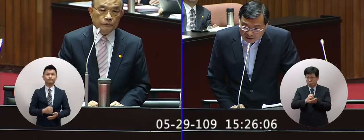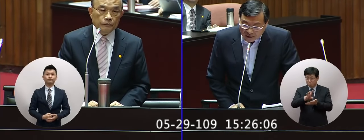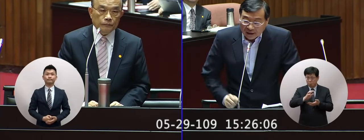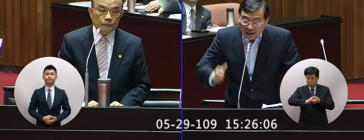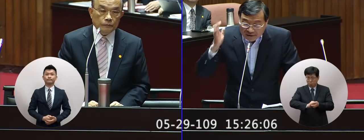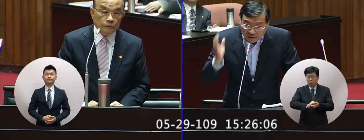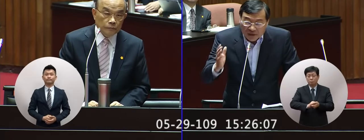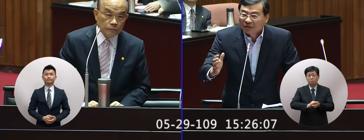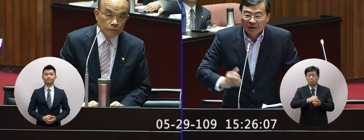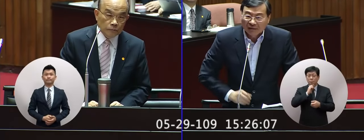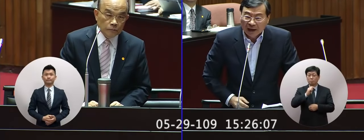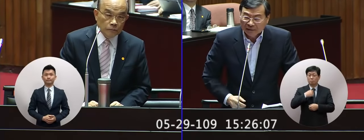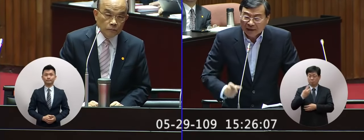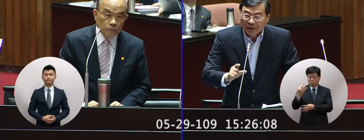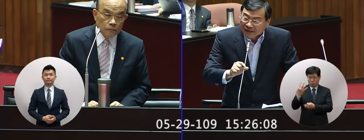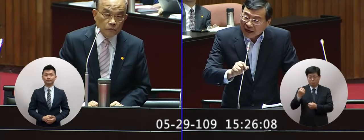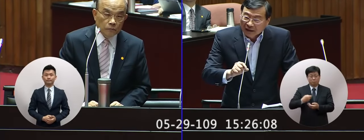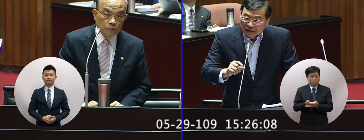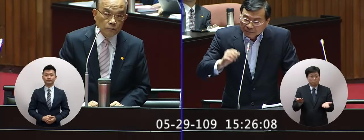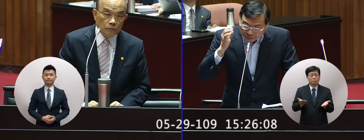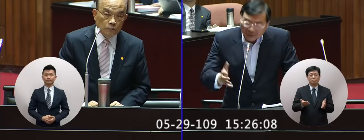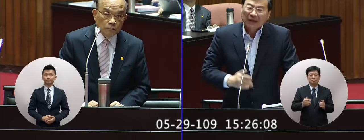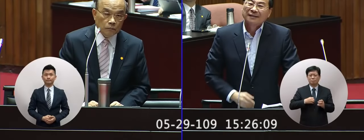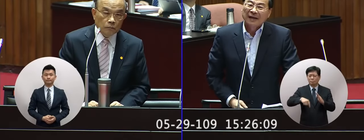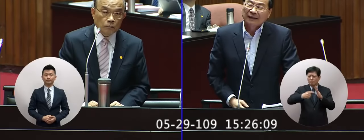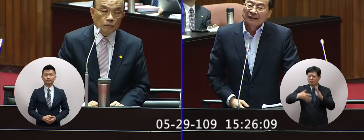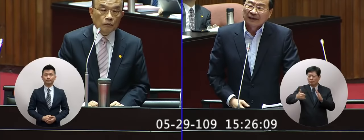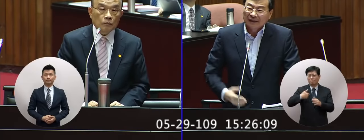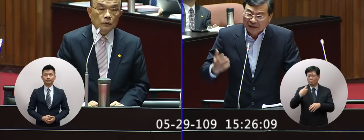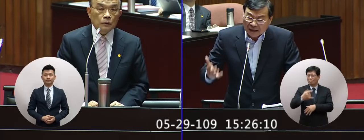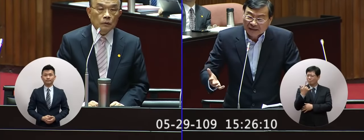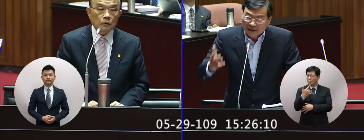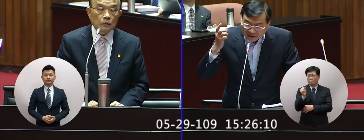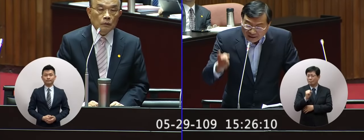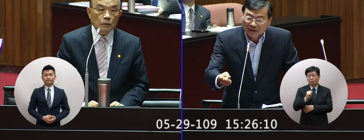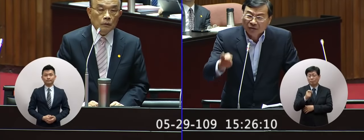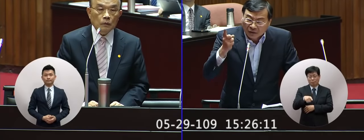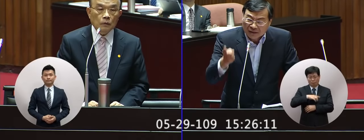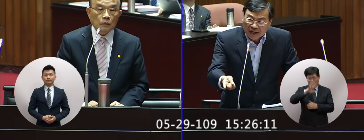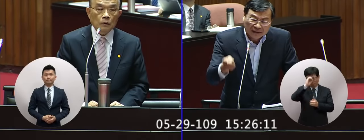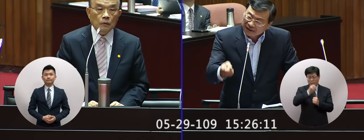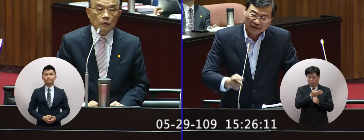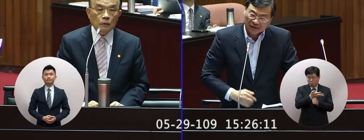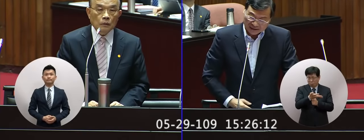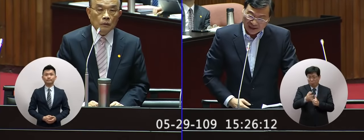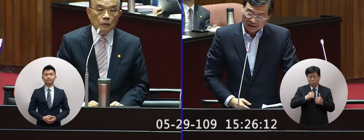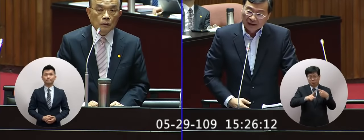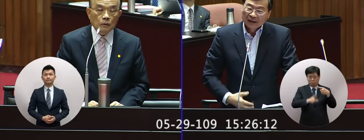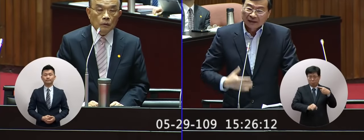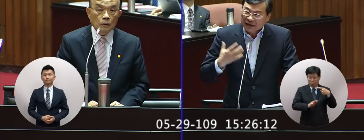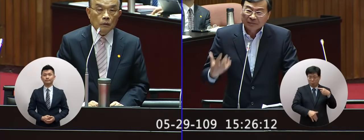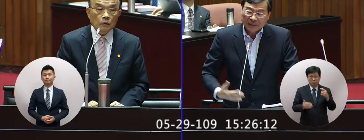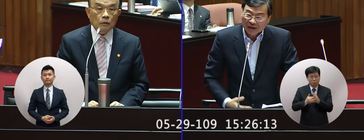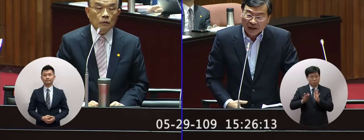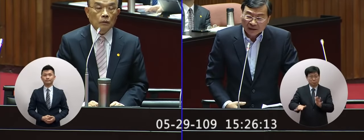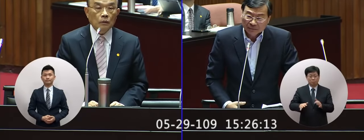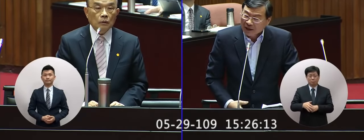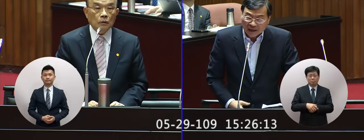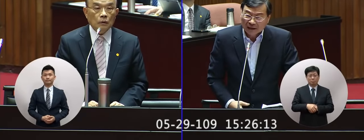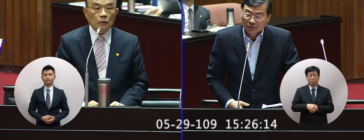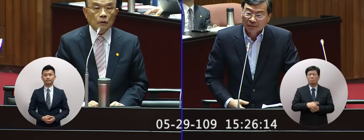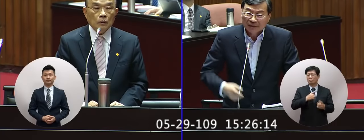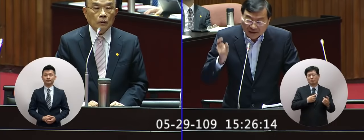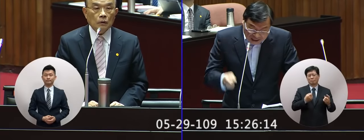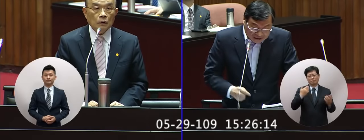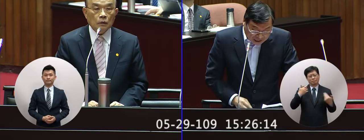做决策。那什么时候要花？因为院长不能再等了，这疫情从月底到现在，你也不要还